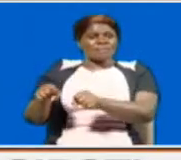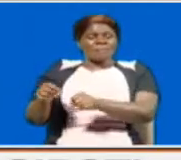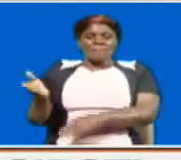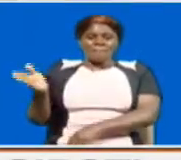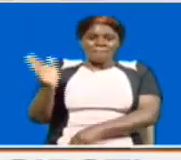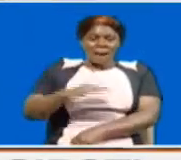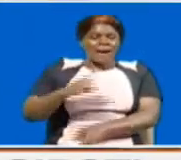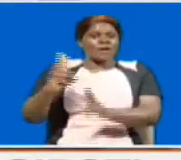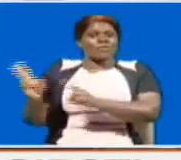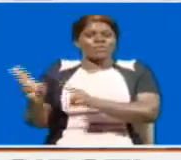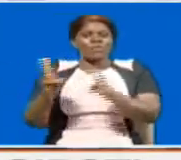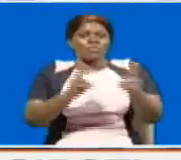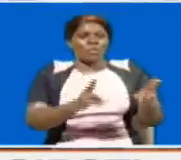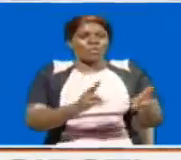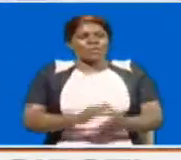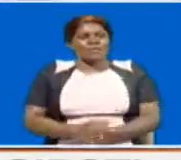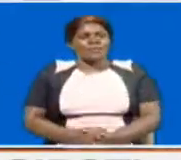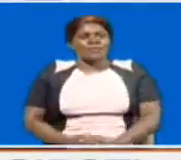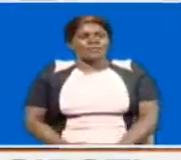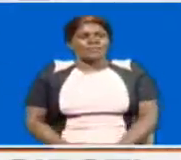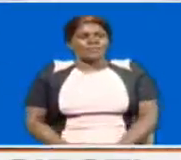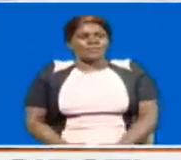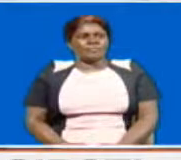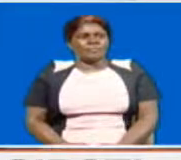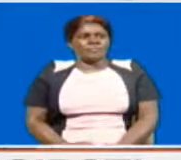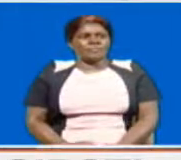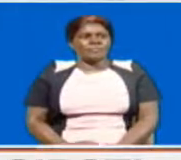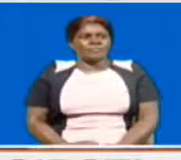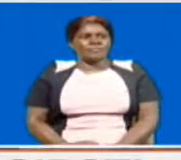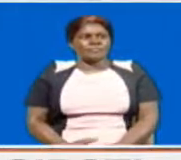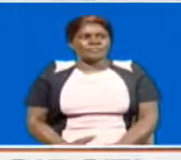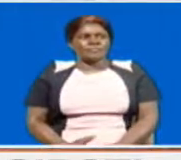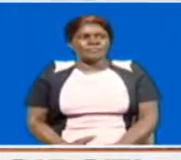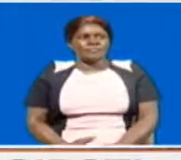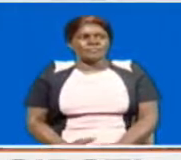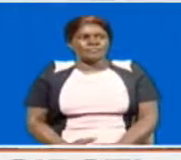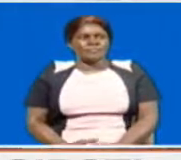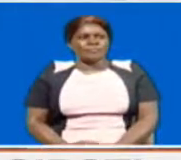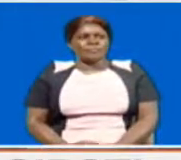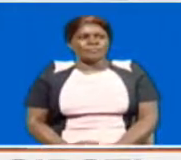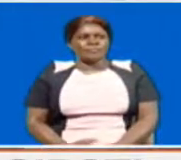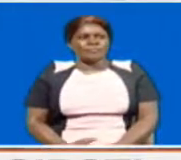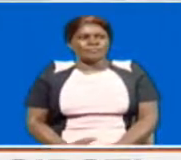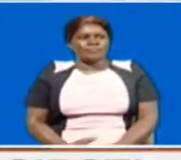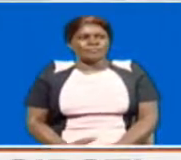back to order. Ode Francis, KTN News, Nairobi.